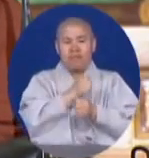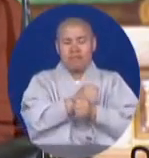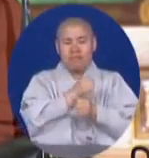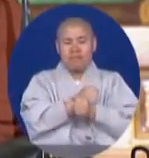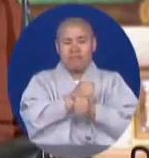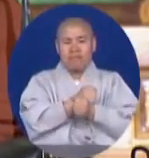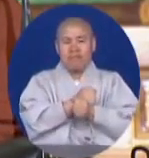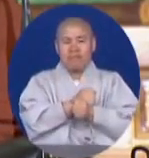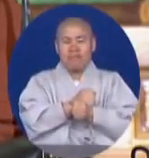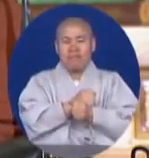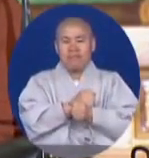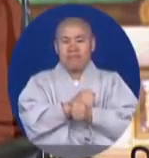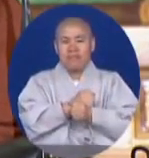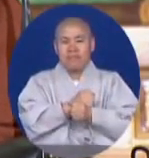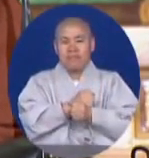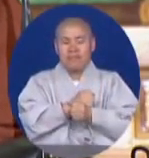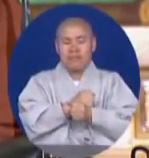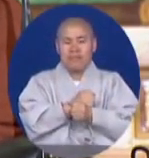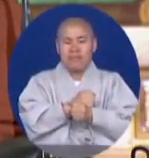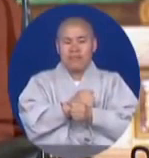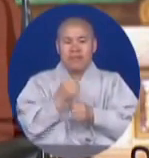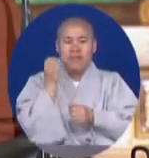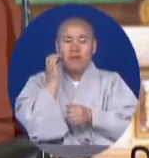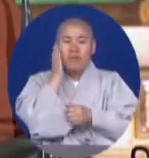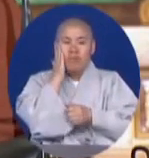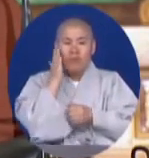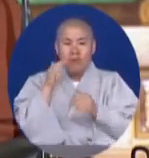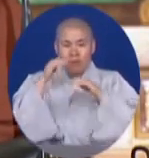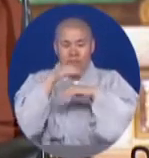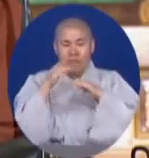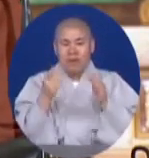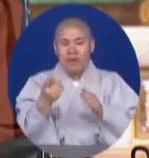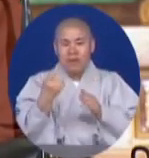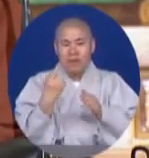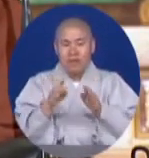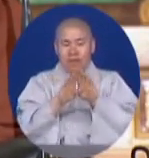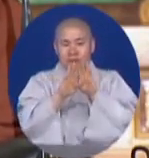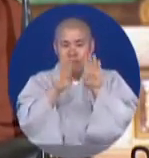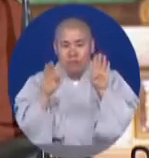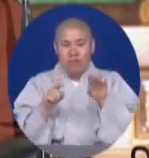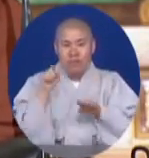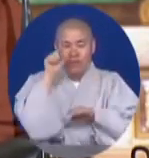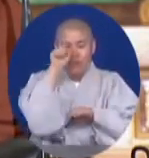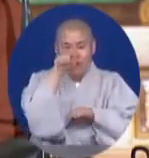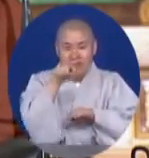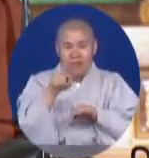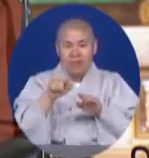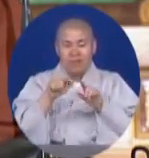그게 벌이 방에 들어와서 열린 문으로는 안 나가고